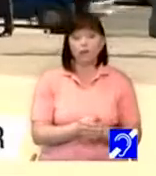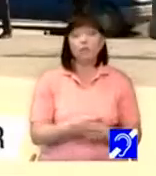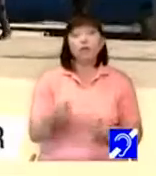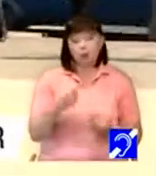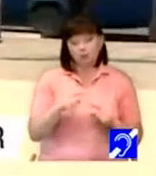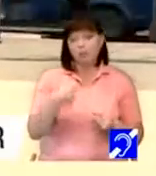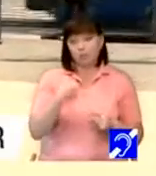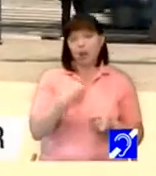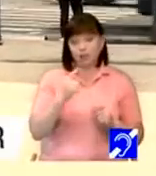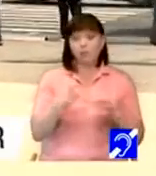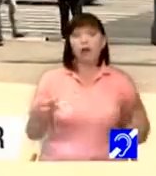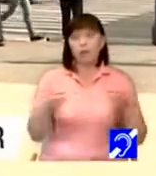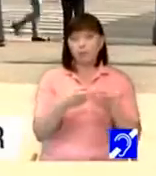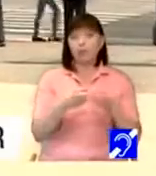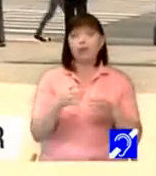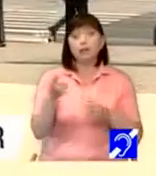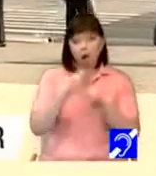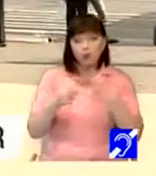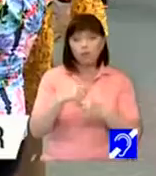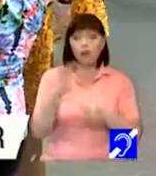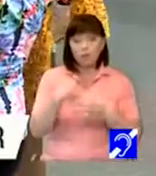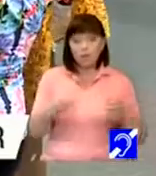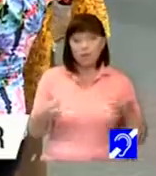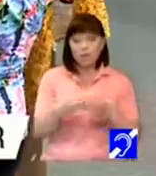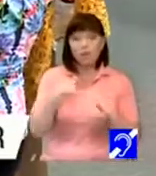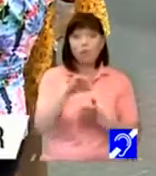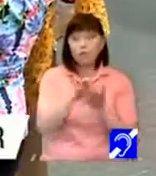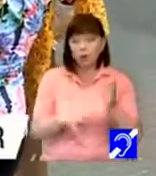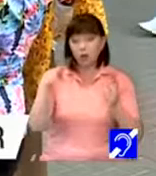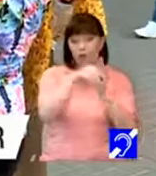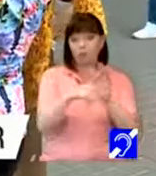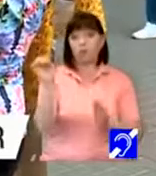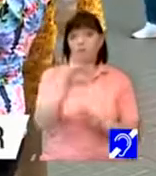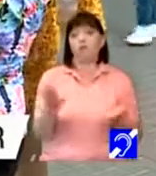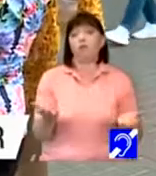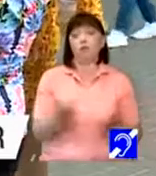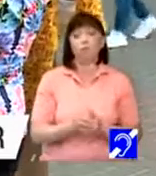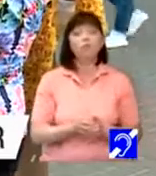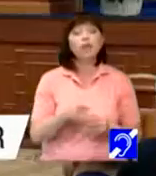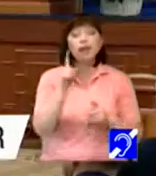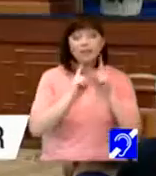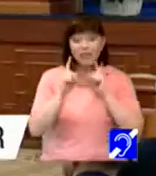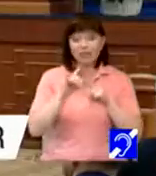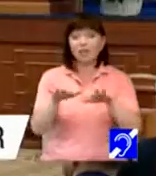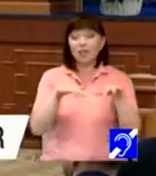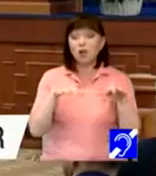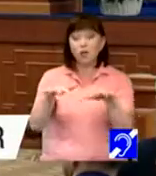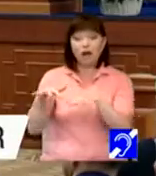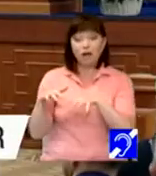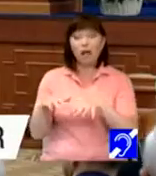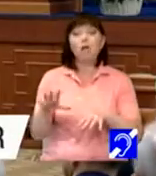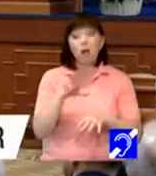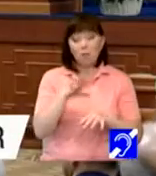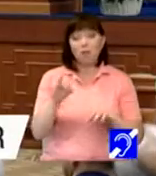ne unim cu patria mamă. Și dacă ne unim, noi deodată suntem în Uniunea Europeană. Ședința comună a celor două parlamente a avut